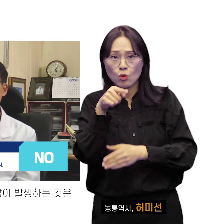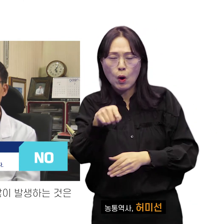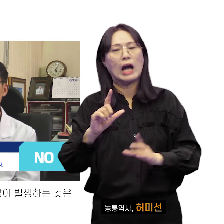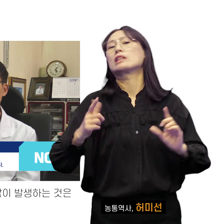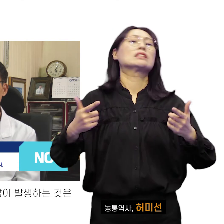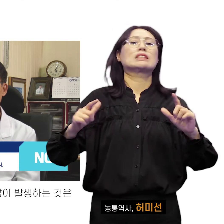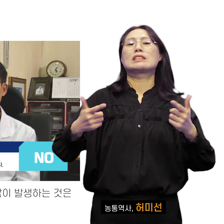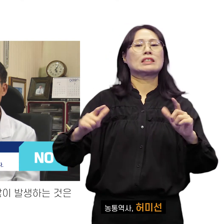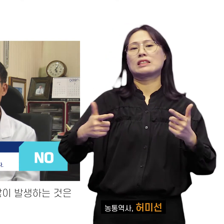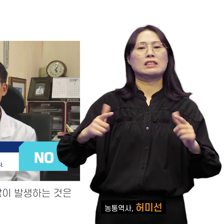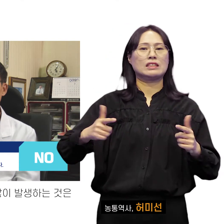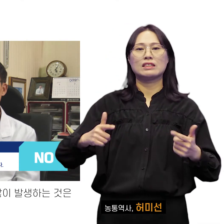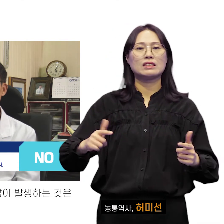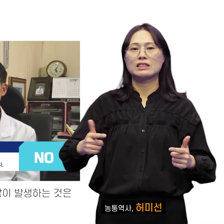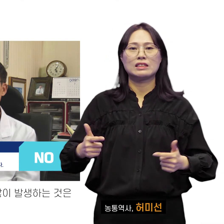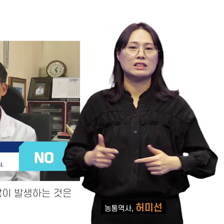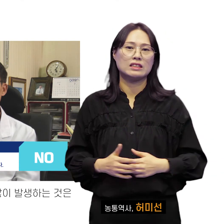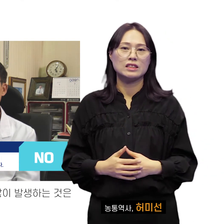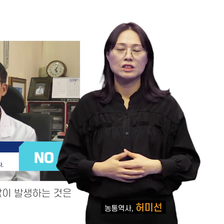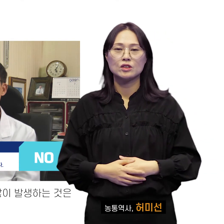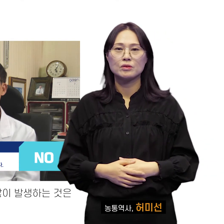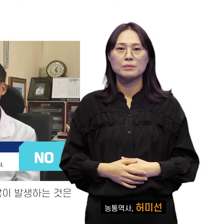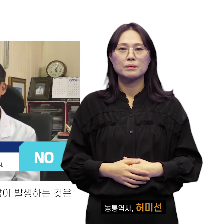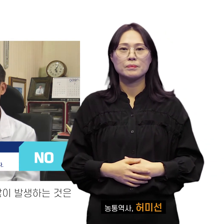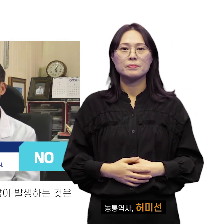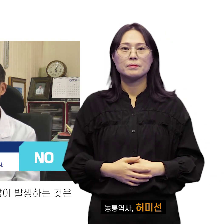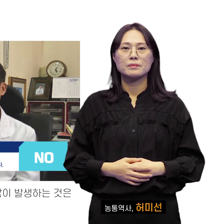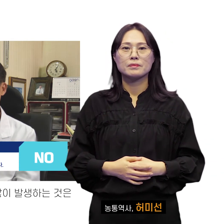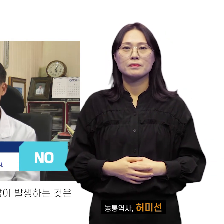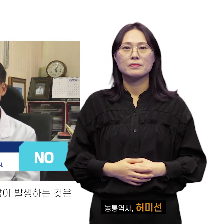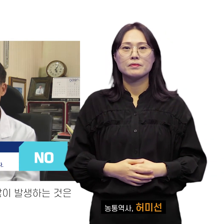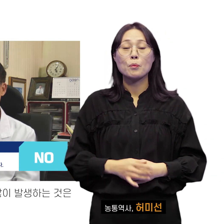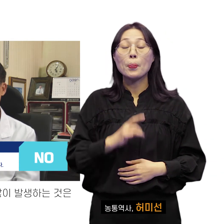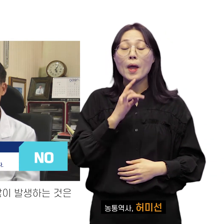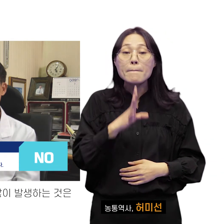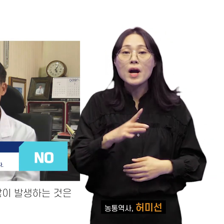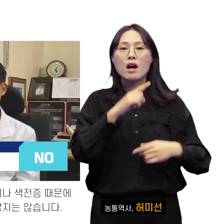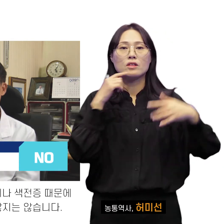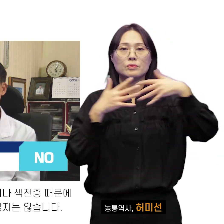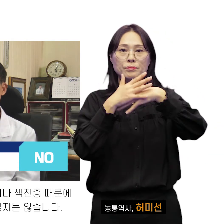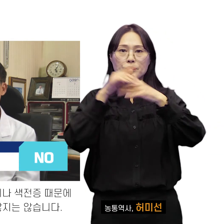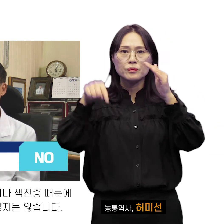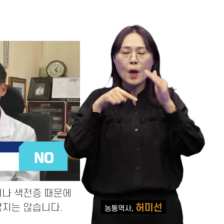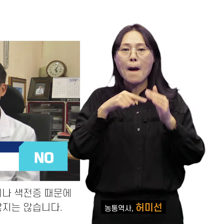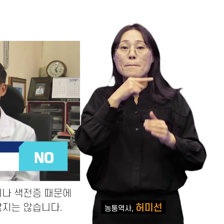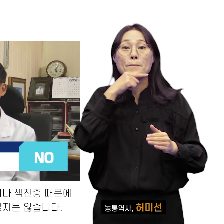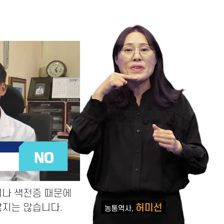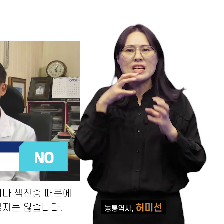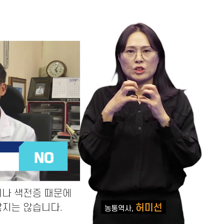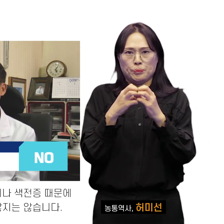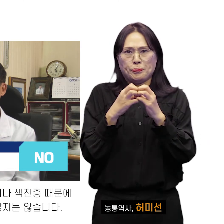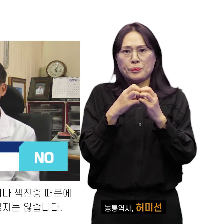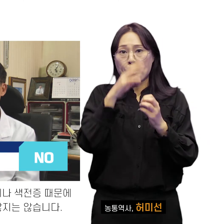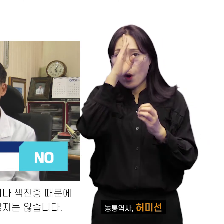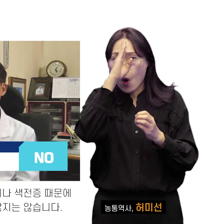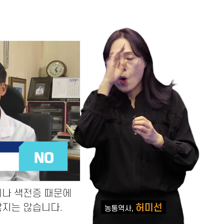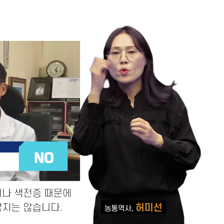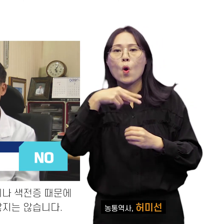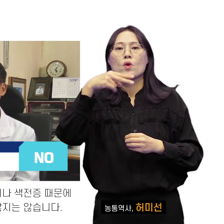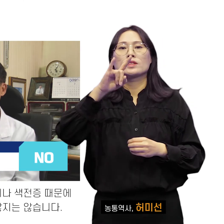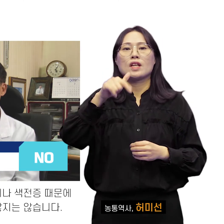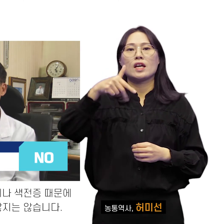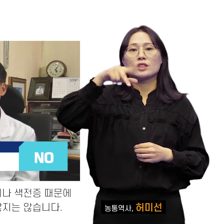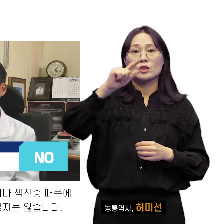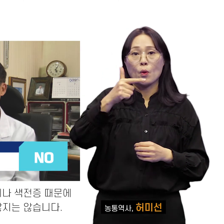혈관이 폐쇄된다고 해서 출혈이 더 많이 발생하는 것은 아닙니다. 다만 폐쇄가 일어날 수 있는